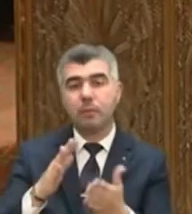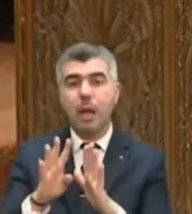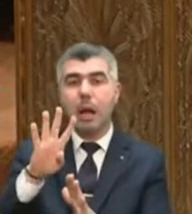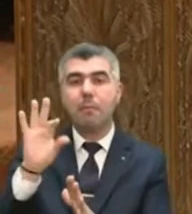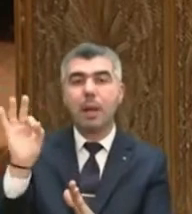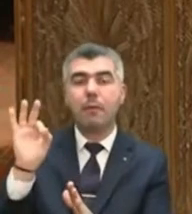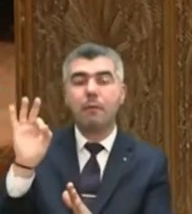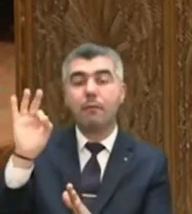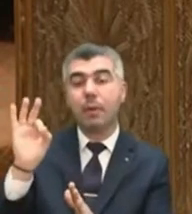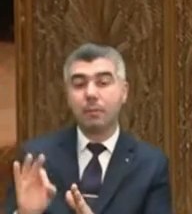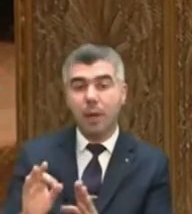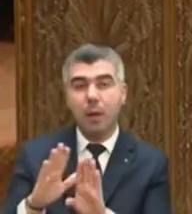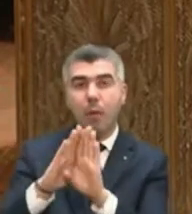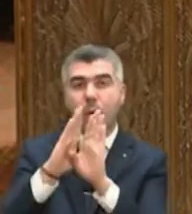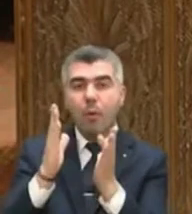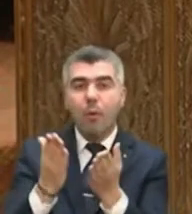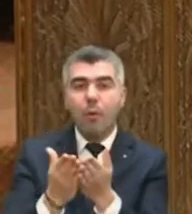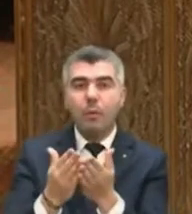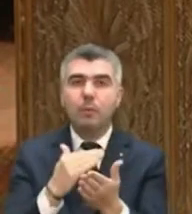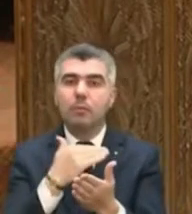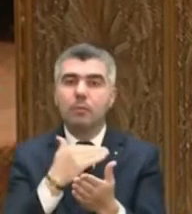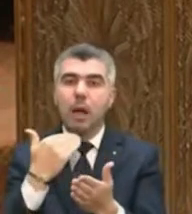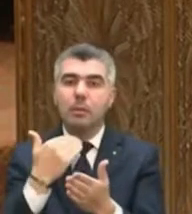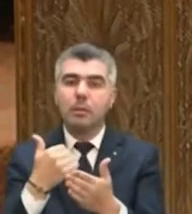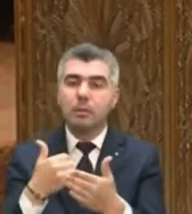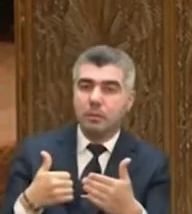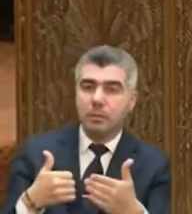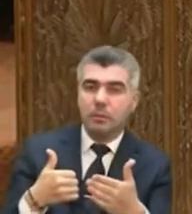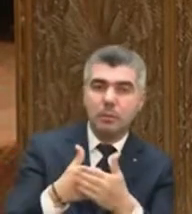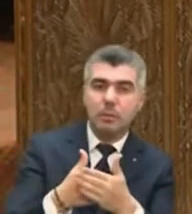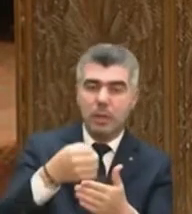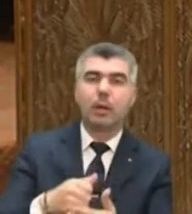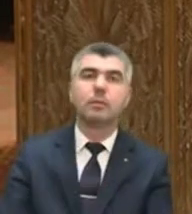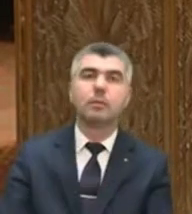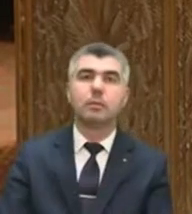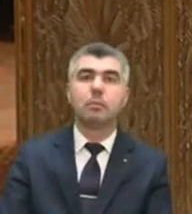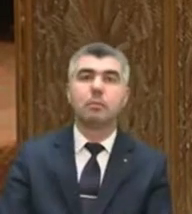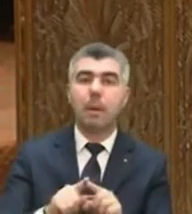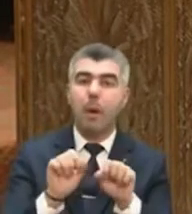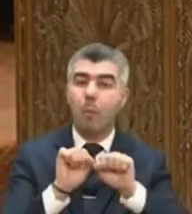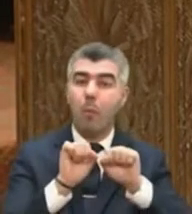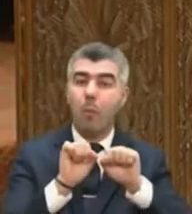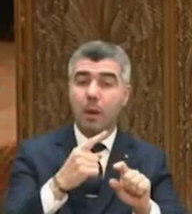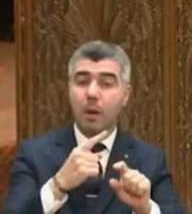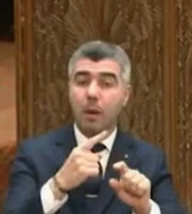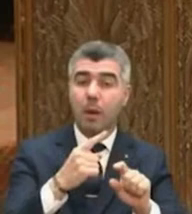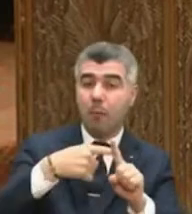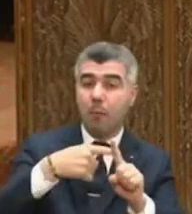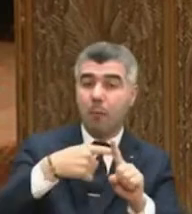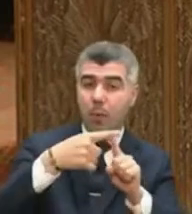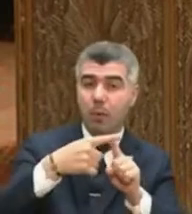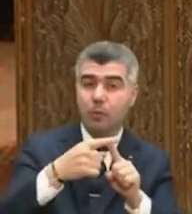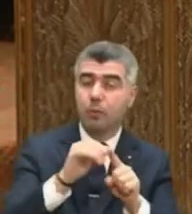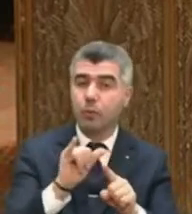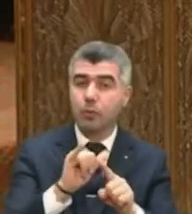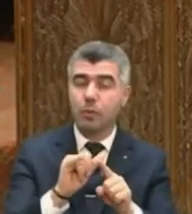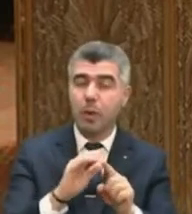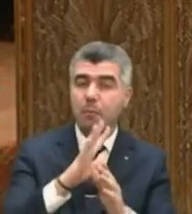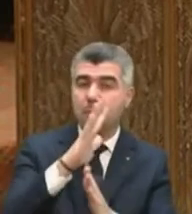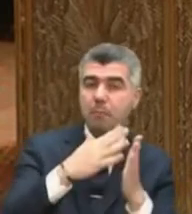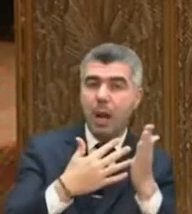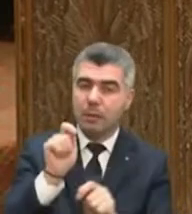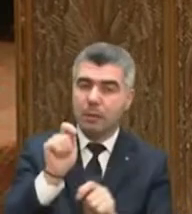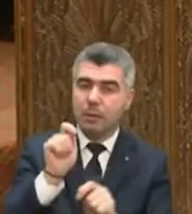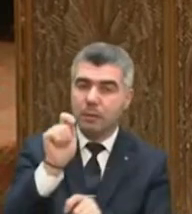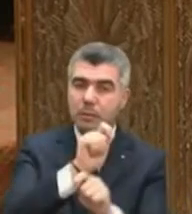40% من مجموع قتلى حوادث السير مع الأسف. وباش نواجهوا هذا الارتفاع هذا سطرنا برنامج عمل